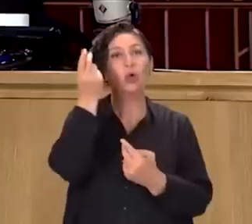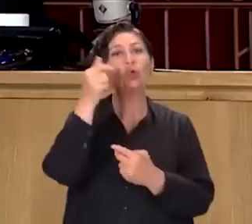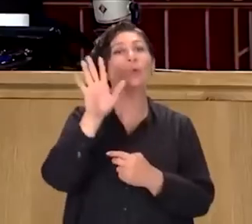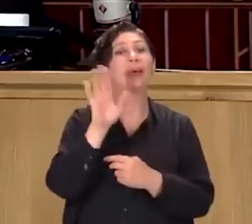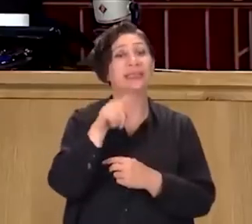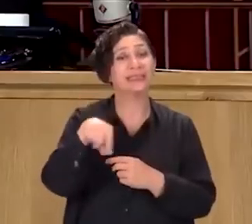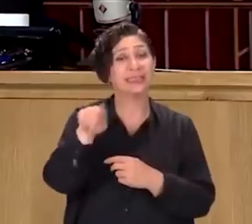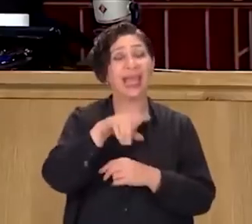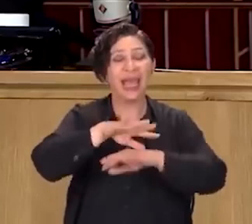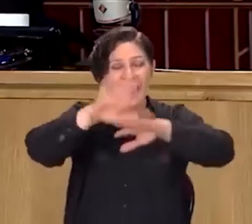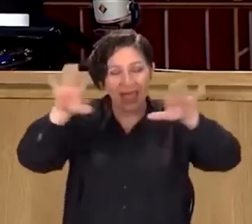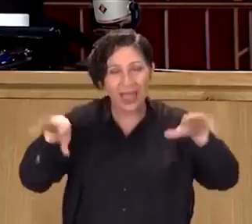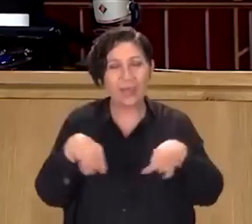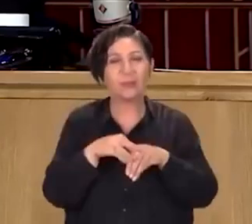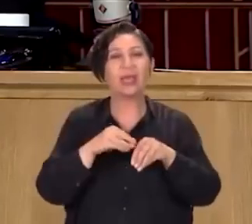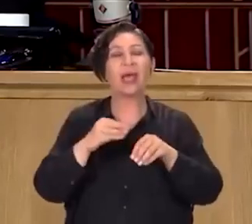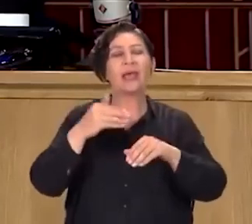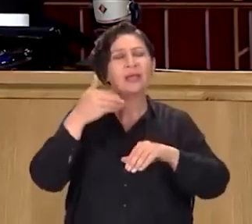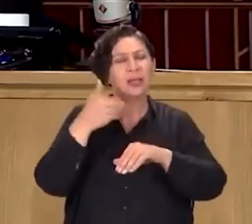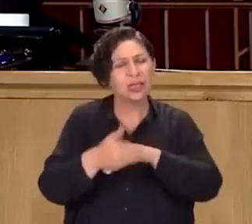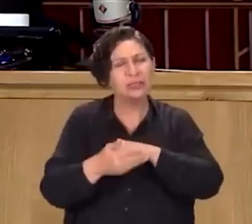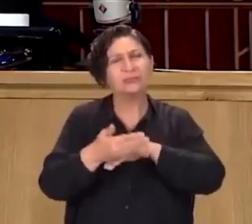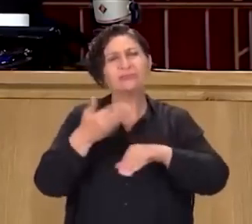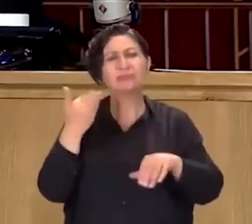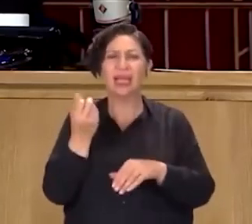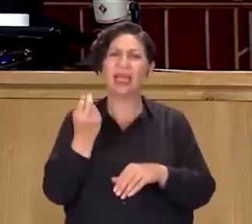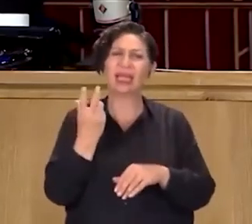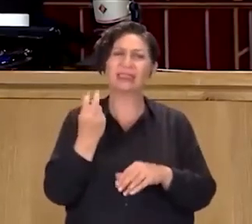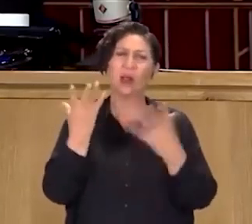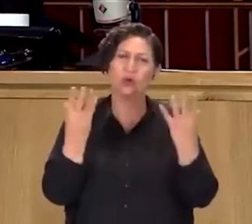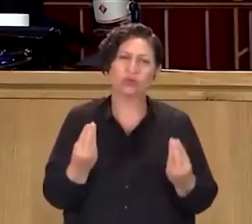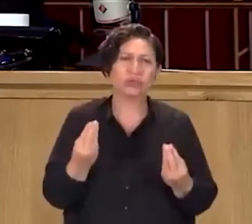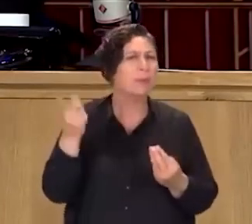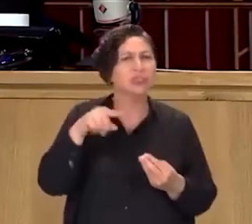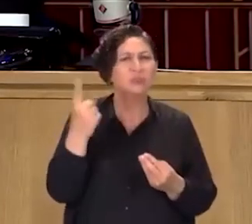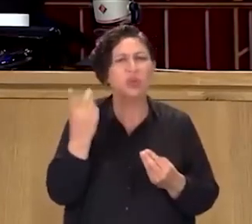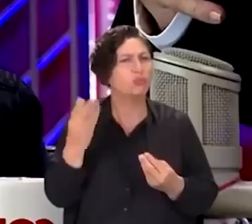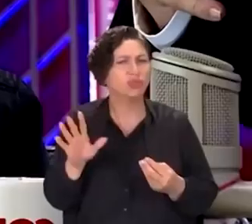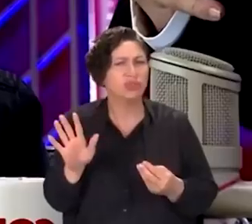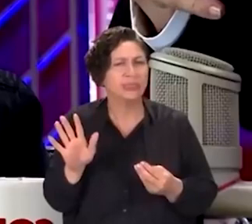unutmayınız ki hepimiz er ya da geç kanser olacağız. Başka bir şey olmayacağız. Yani